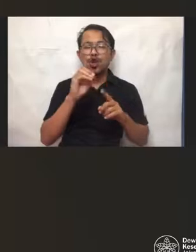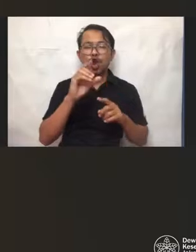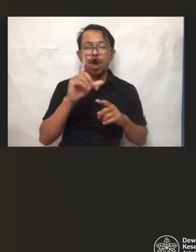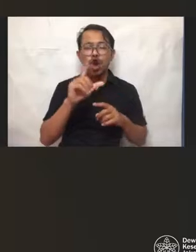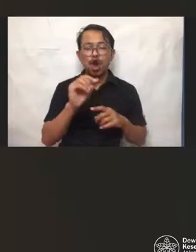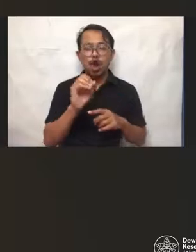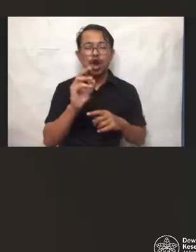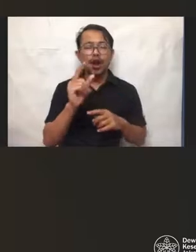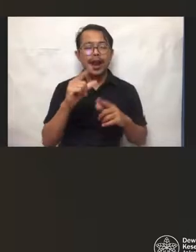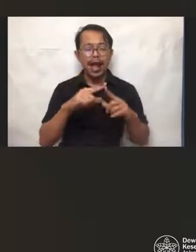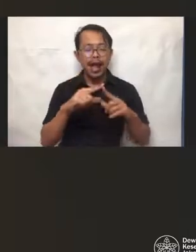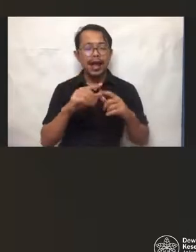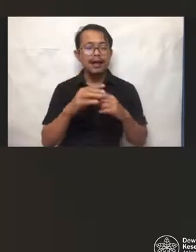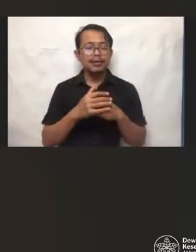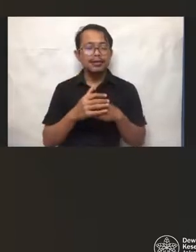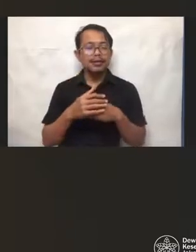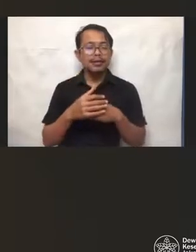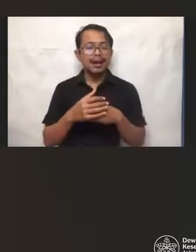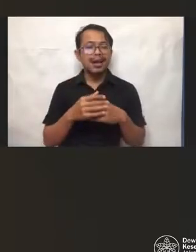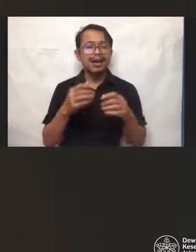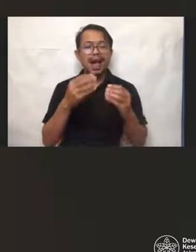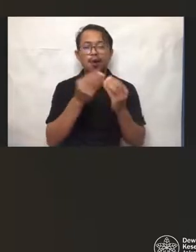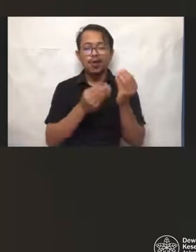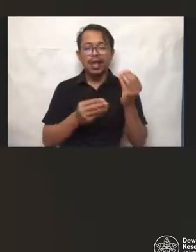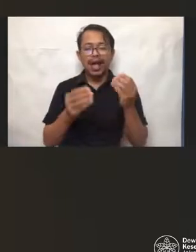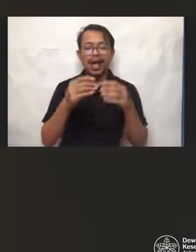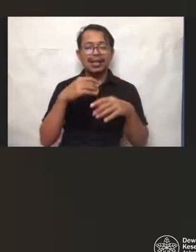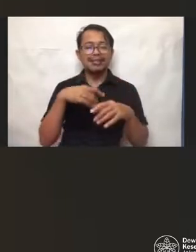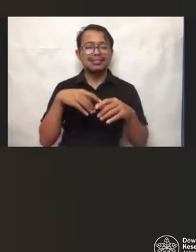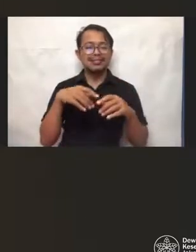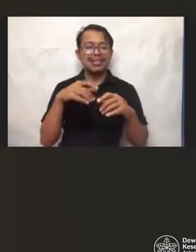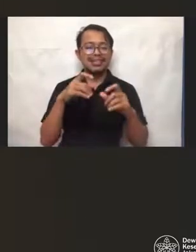rupa Indonesia dan anggota Akademi Jakarta.